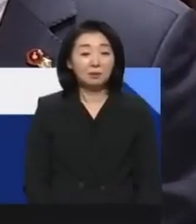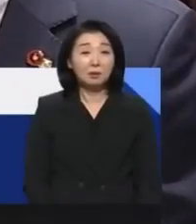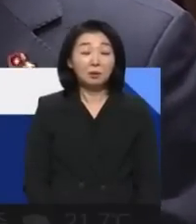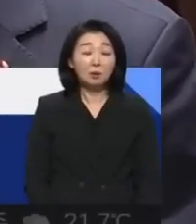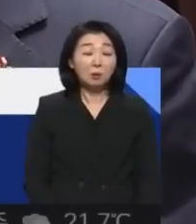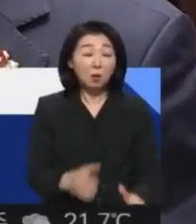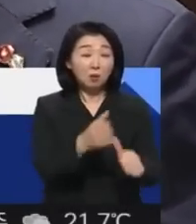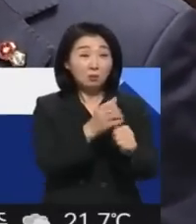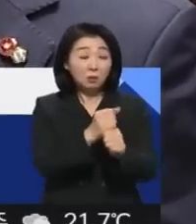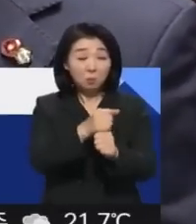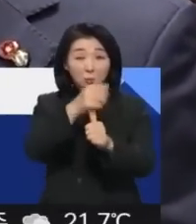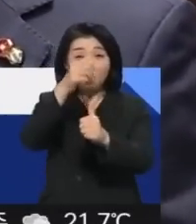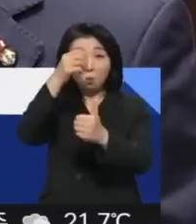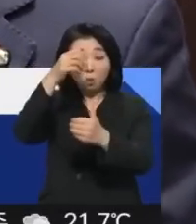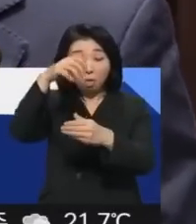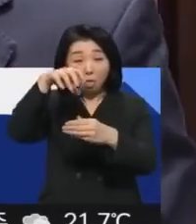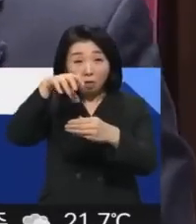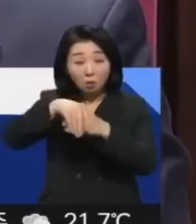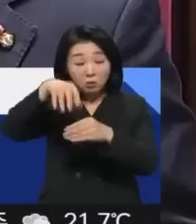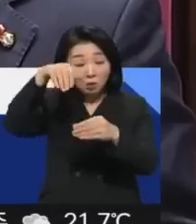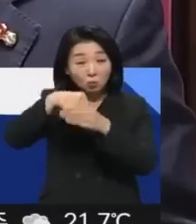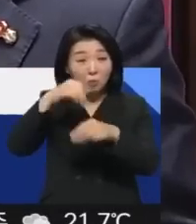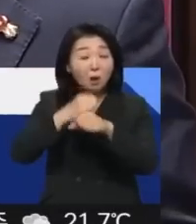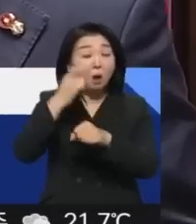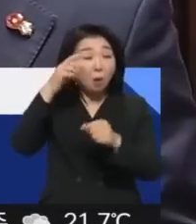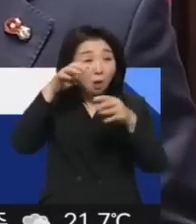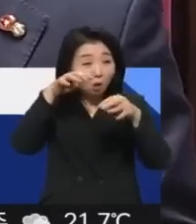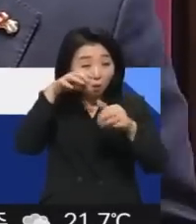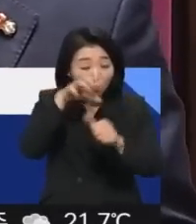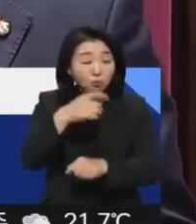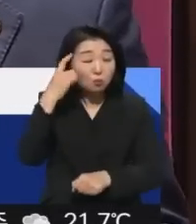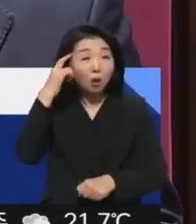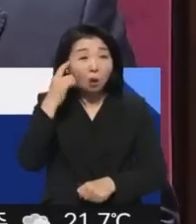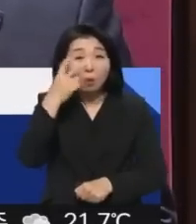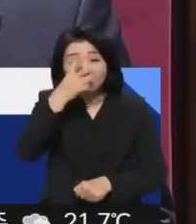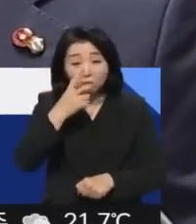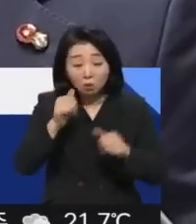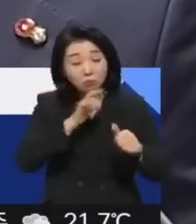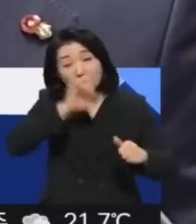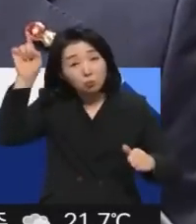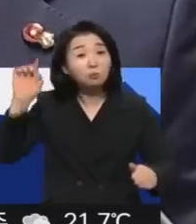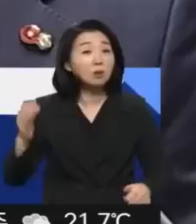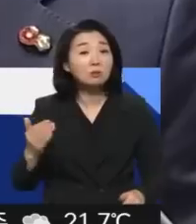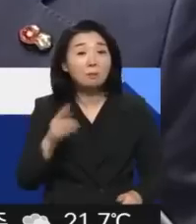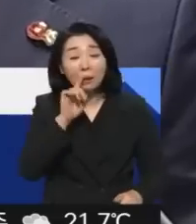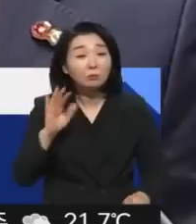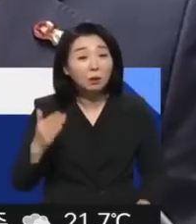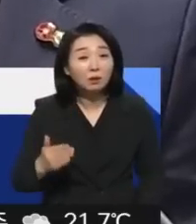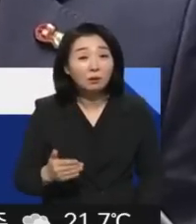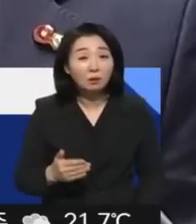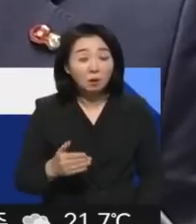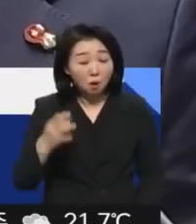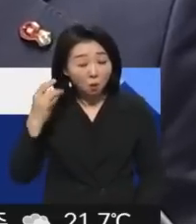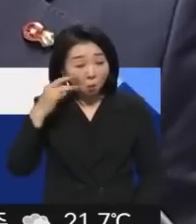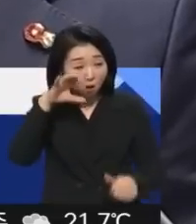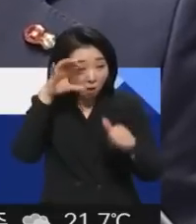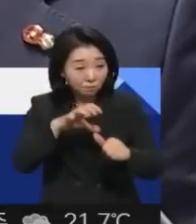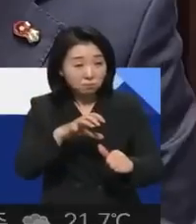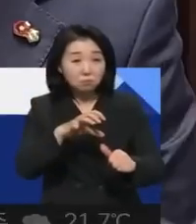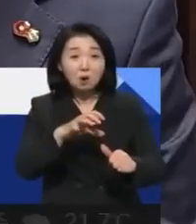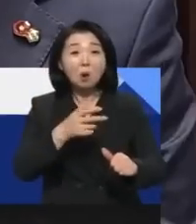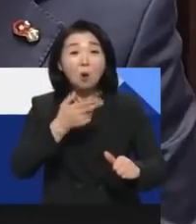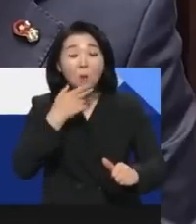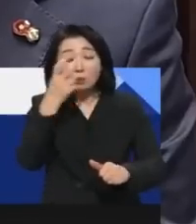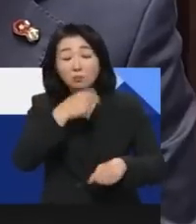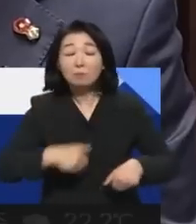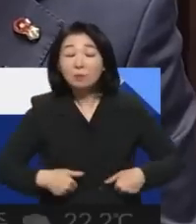보내요? 그러면 왜 구속을 시키겠다고 얘기를 합니까? 그냥 위원님. 수사해서 기소하시면 되지. 위원님. 그게 말이 됩니까? 위원님. 원래 불구속 수사가 원칙 아니에요?